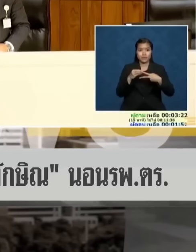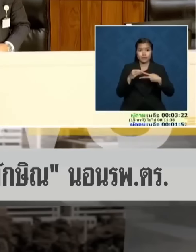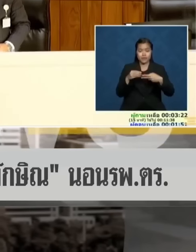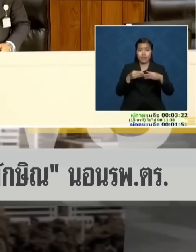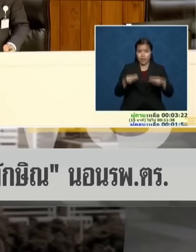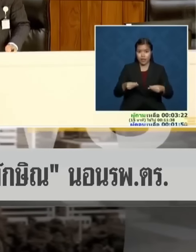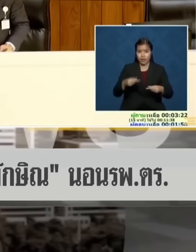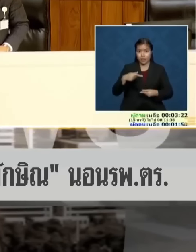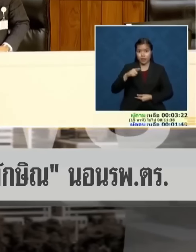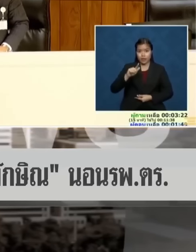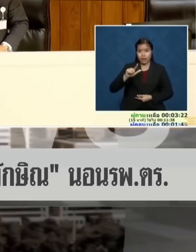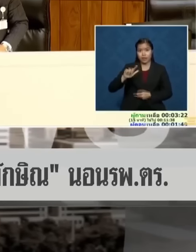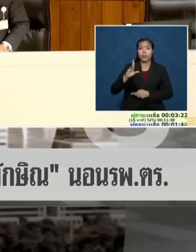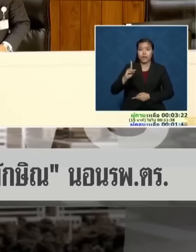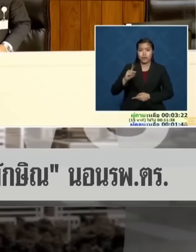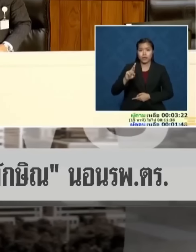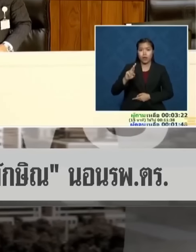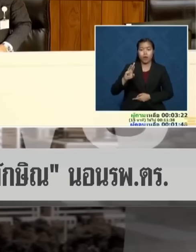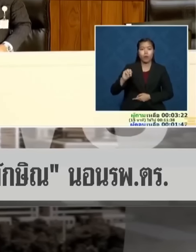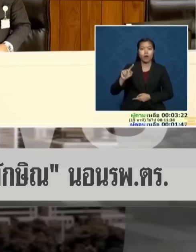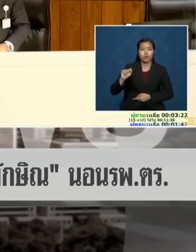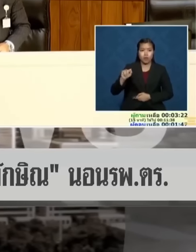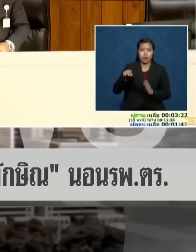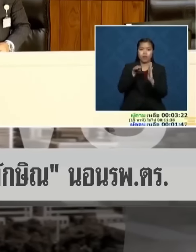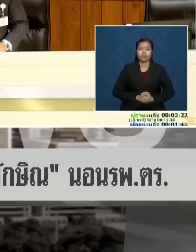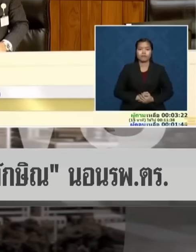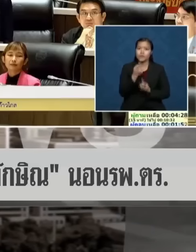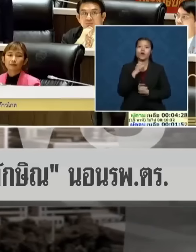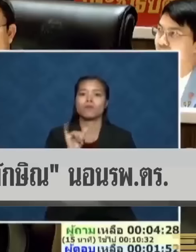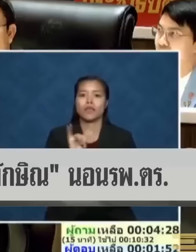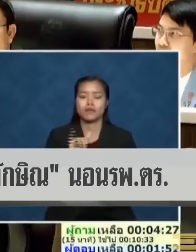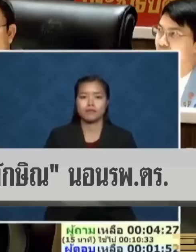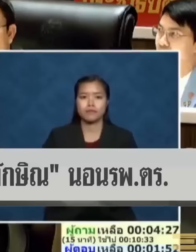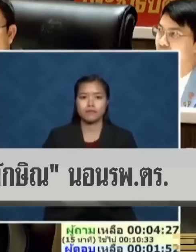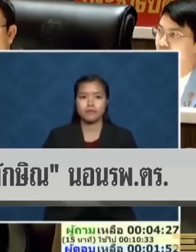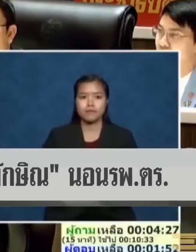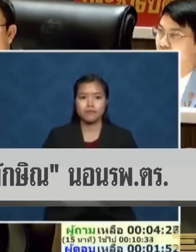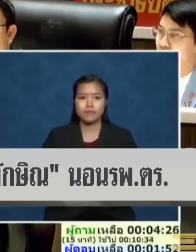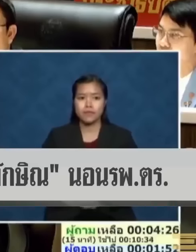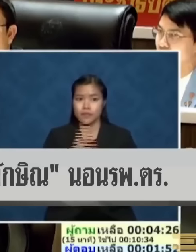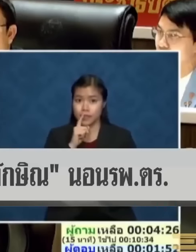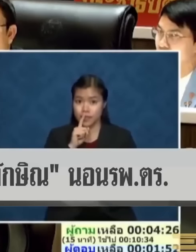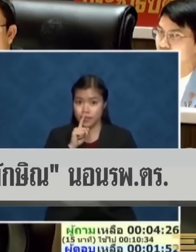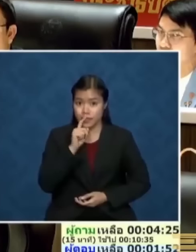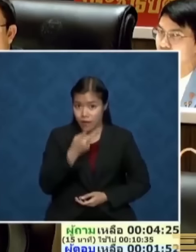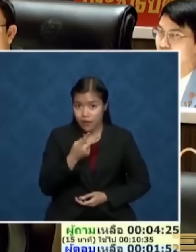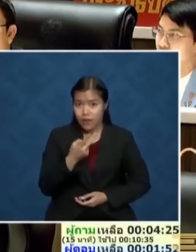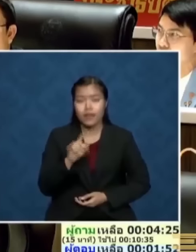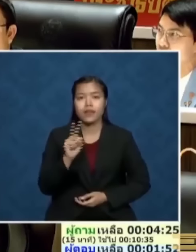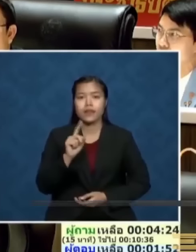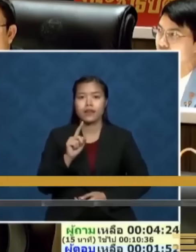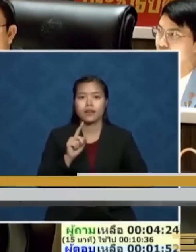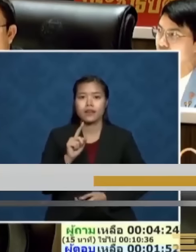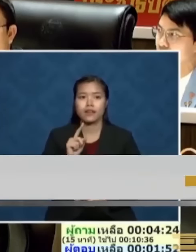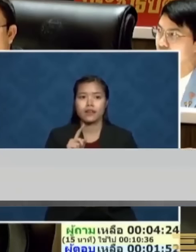จะได้เมื่อไหร่นะไปฟังการซักถามและการโต้ตอบกันนะ ฉันขอย้ำอีกรอบหนึ่งนะคะคำถามในประเด็นแรกเลยค่ะกรณี